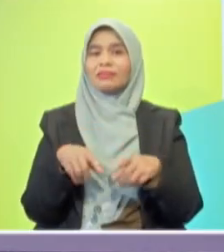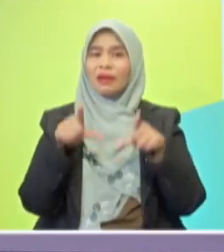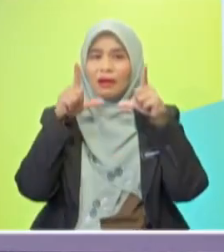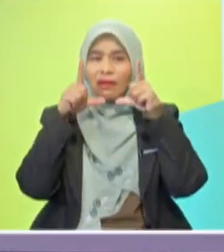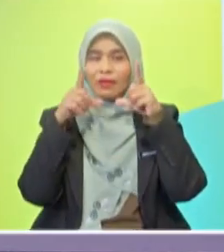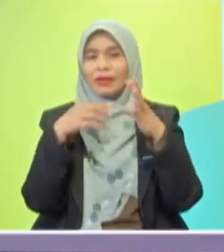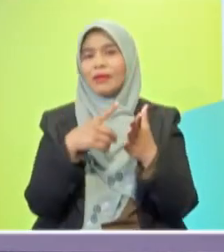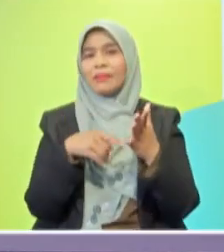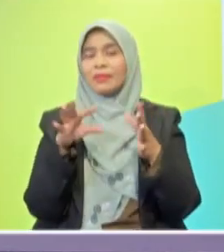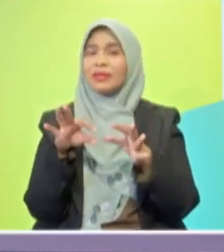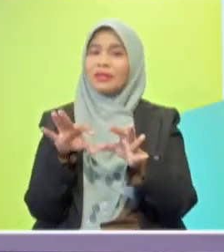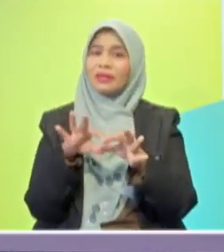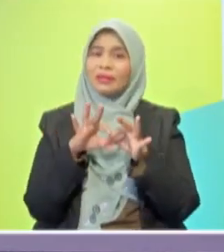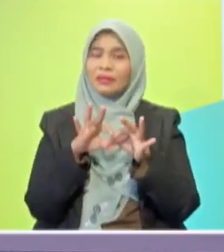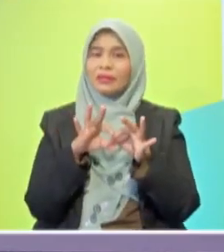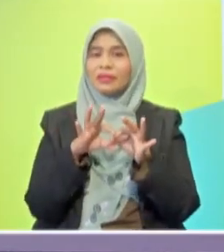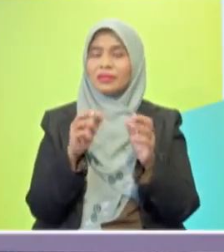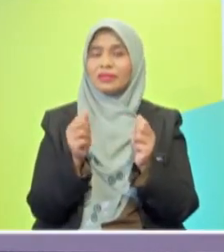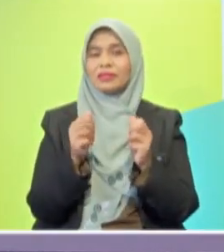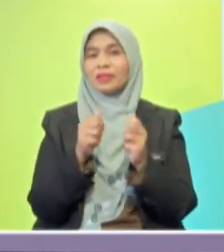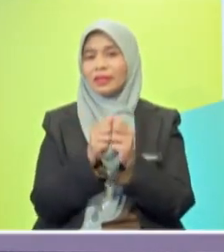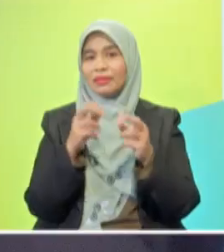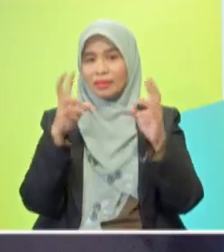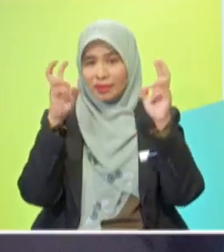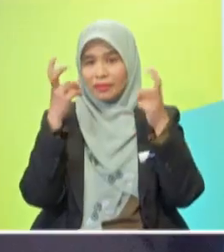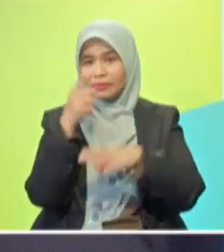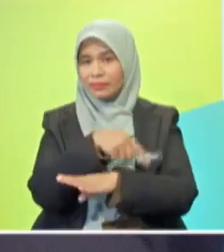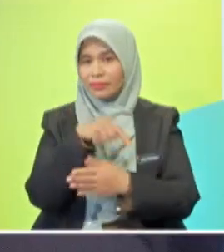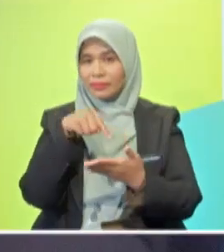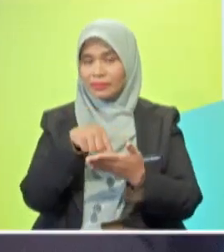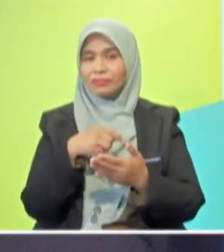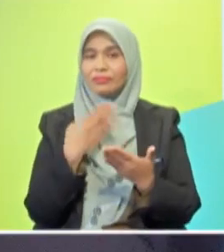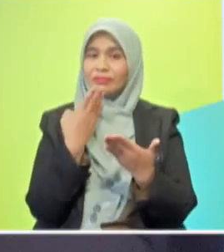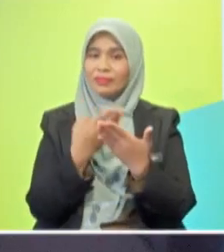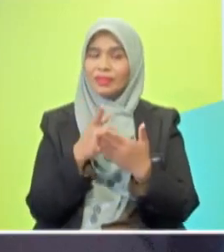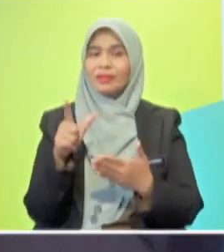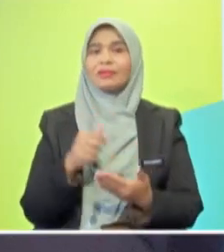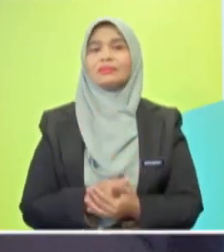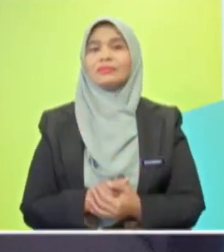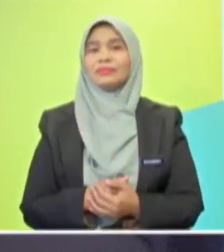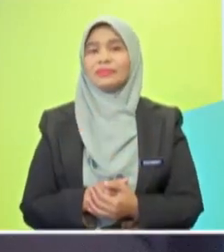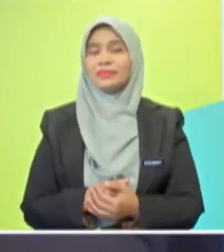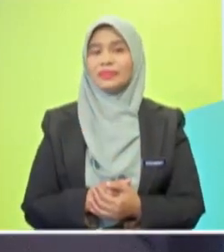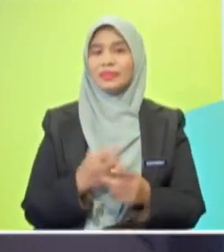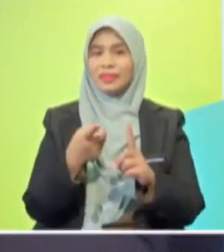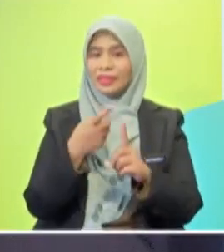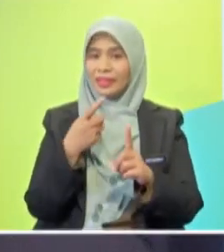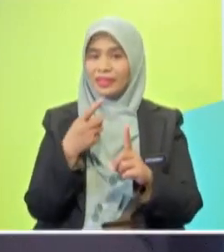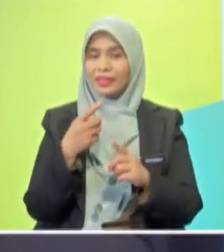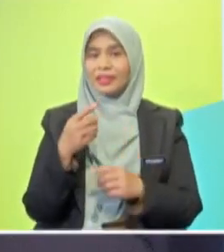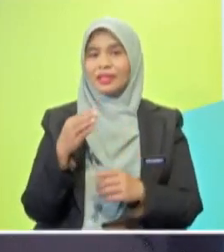Apa kaitannya dengan topik kita pada hari ini Ustazah? Ya, okey. Baiklah Aiman. Okey, daripada tazkirah